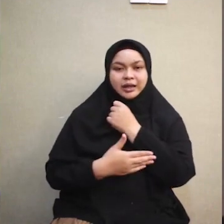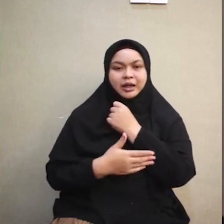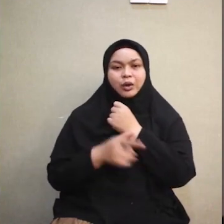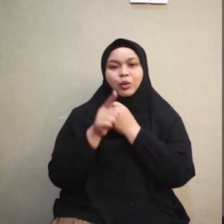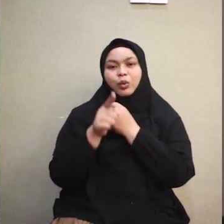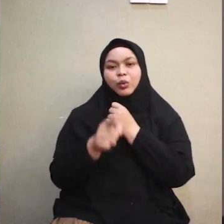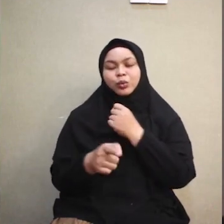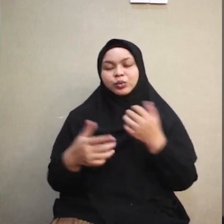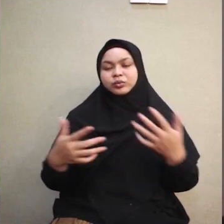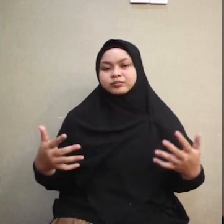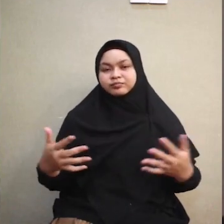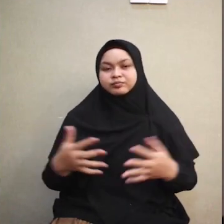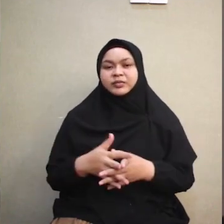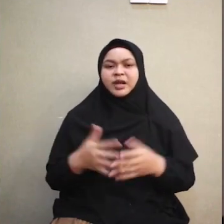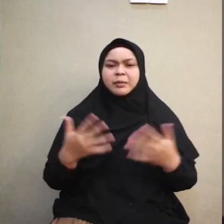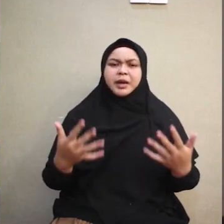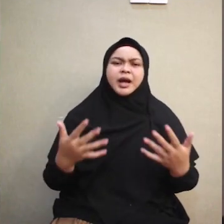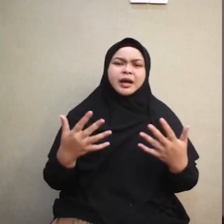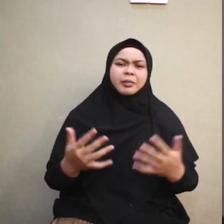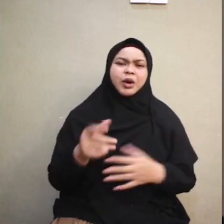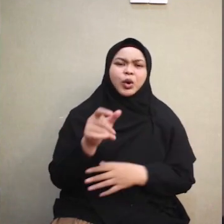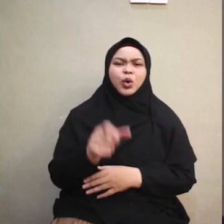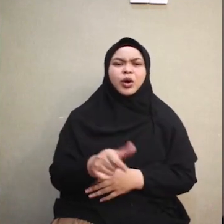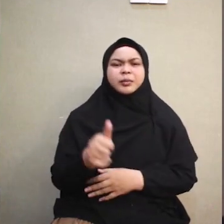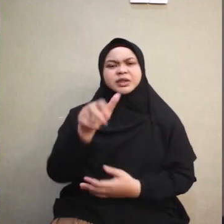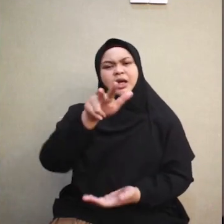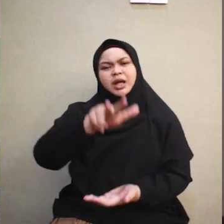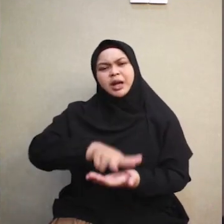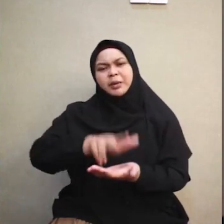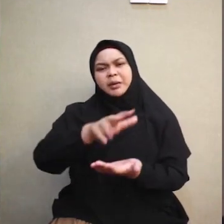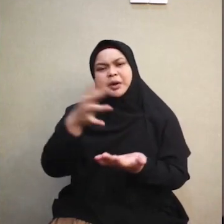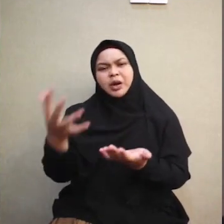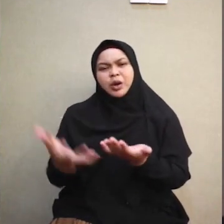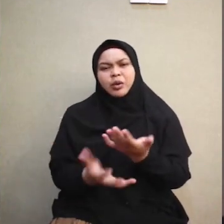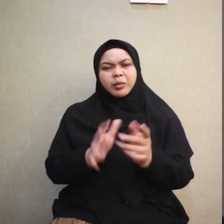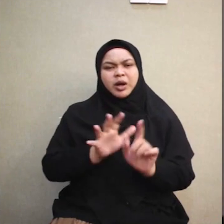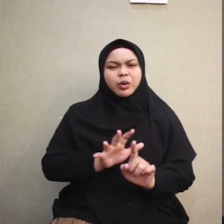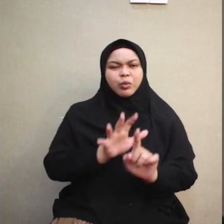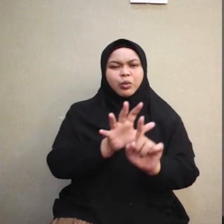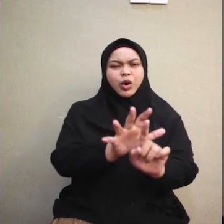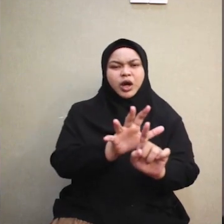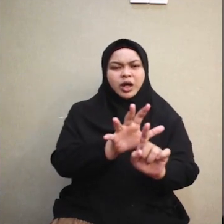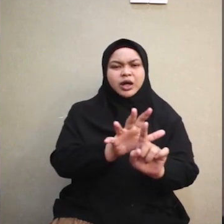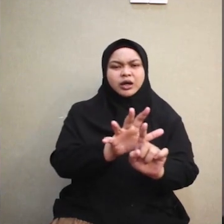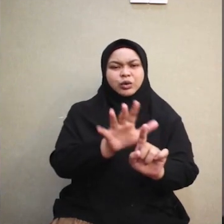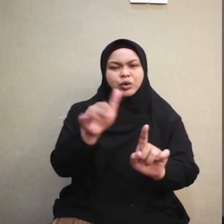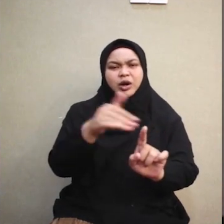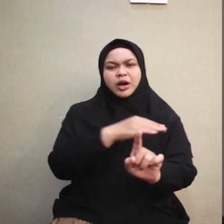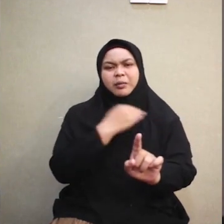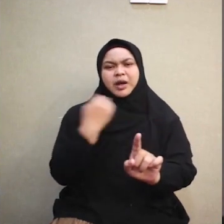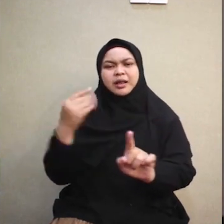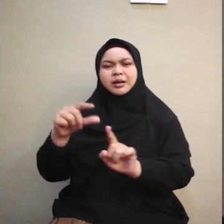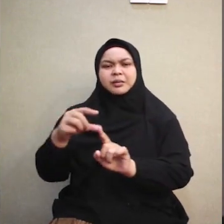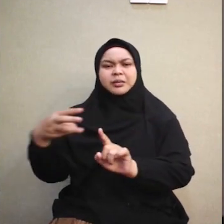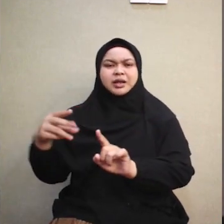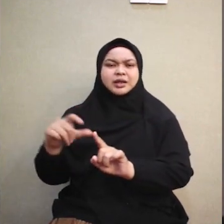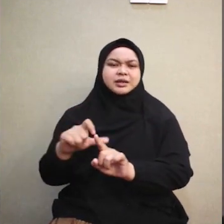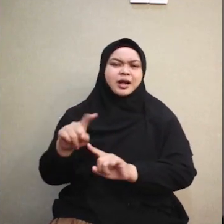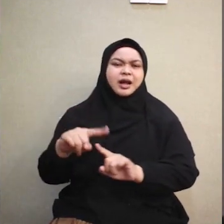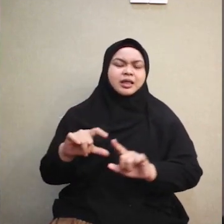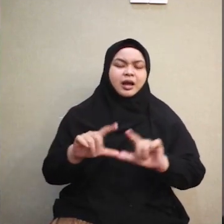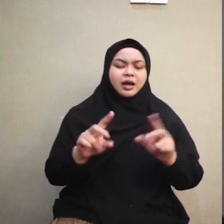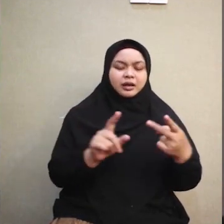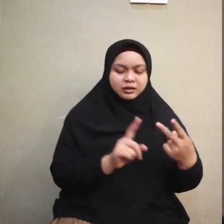Bagaimana seseorang ditetapkan di bawah Pengampuan sedangkan itu akan terjadi kematian perdata yang kedua